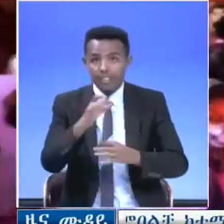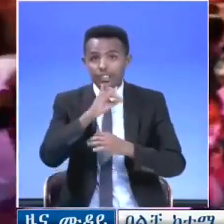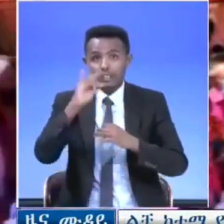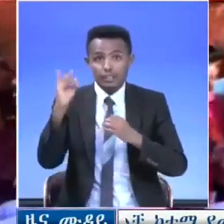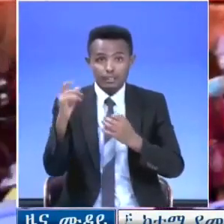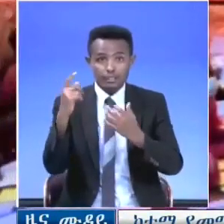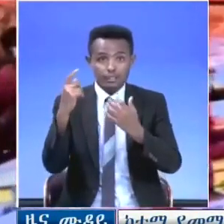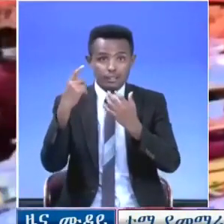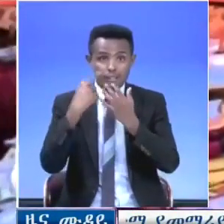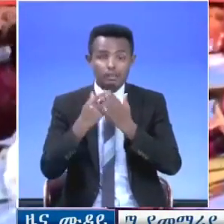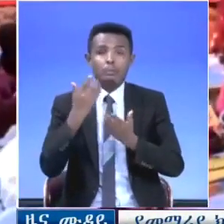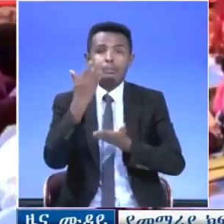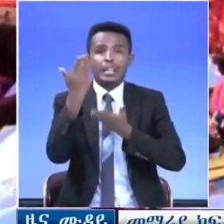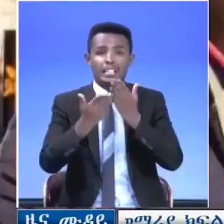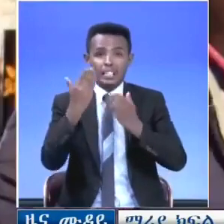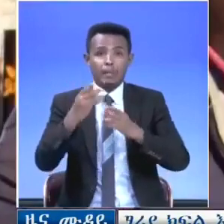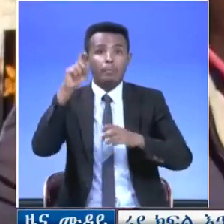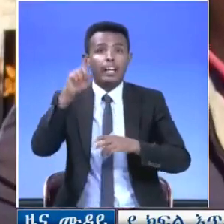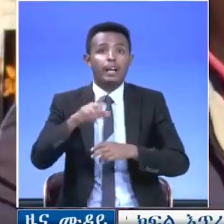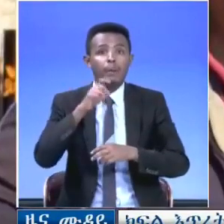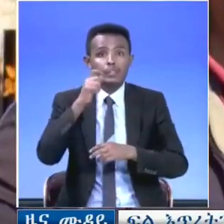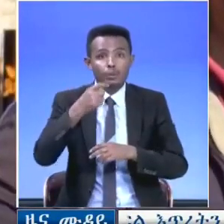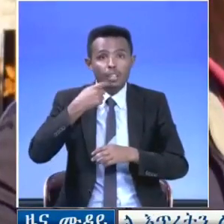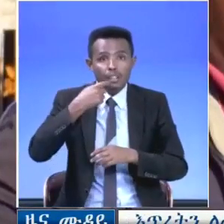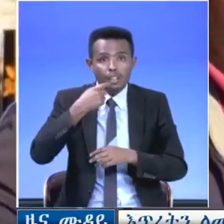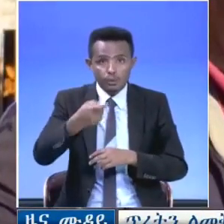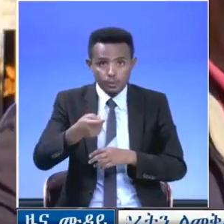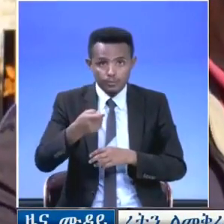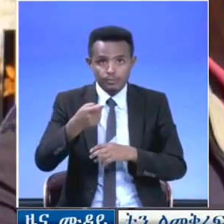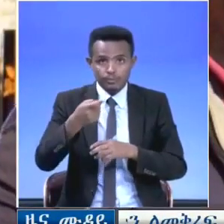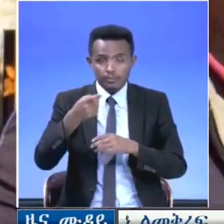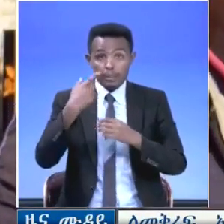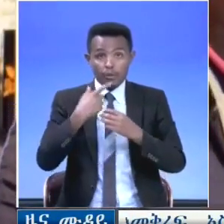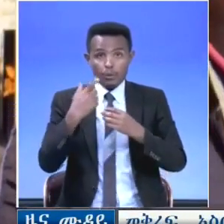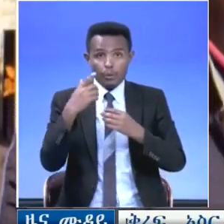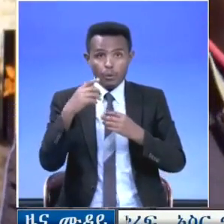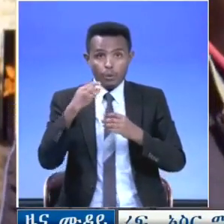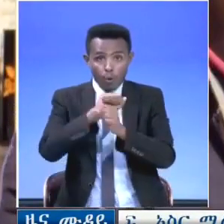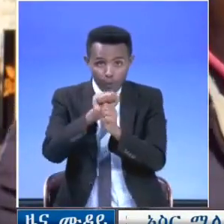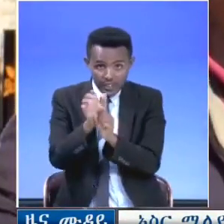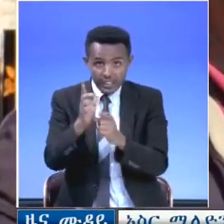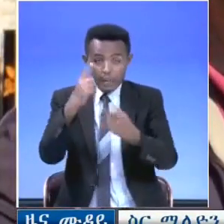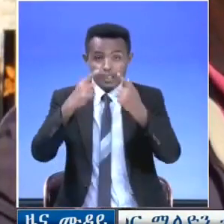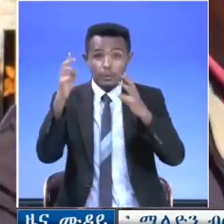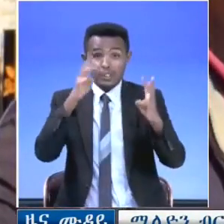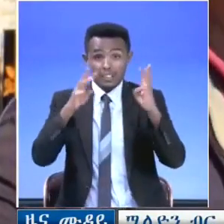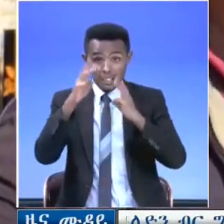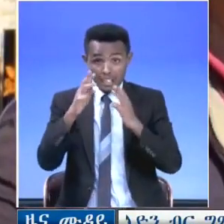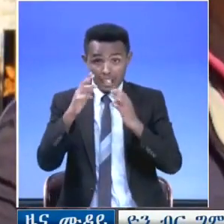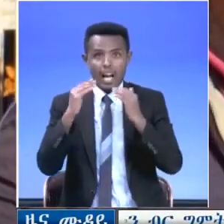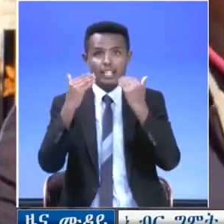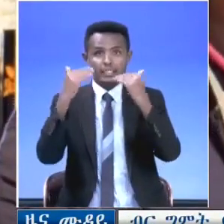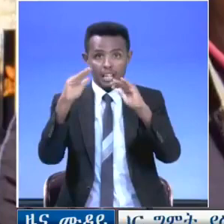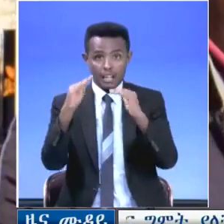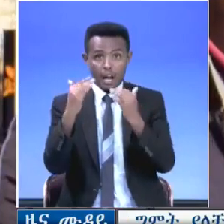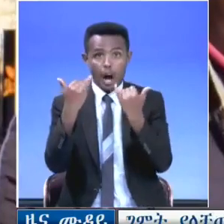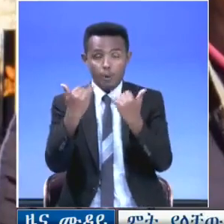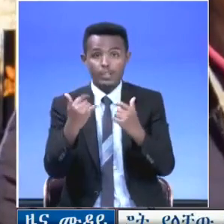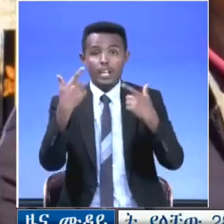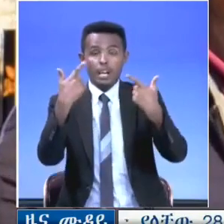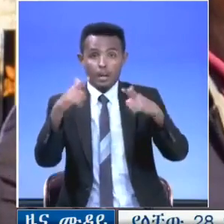ክፍልነት ማገልገል የማይገባቸው ናቸው። ኮቪድ ካለው ካመጣው ችግር አንጻር የመማሪያ ክፍሉ በቂ ስላልሆነ አሁን ቤተ